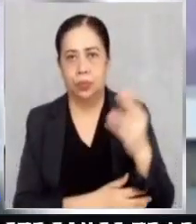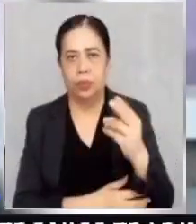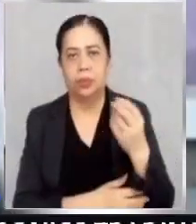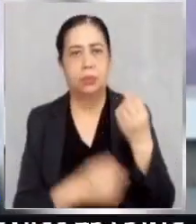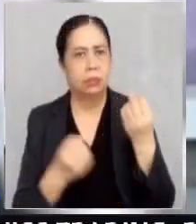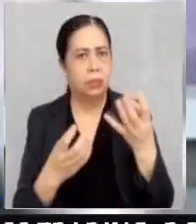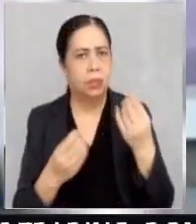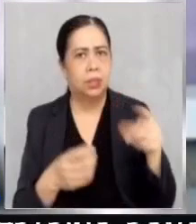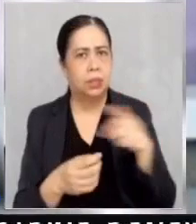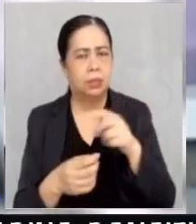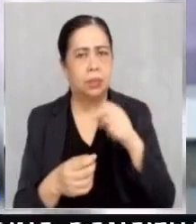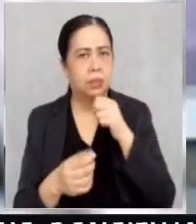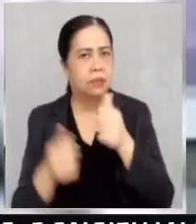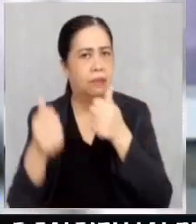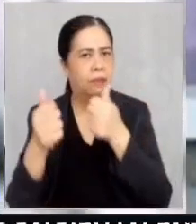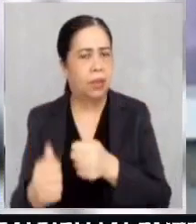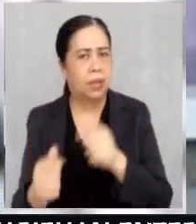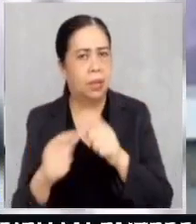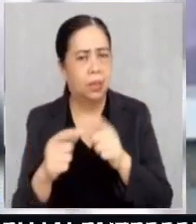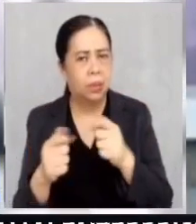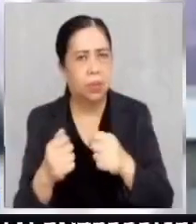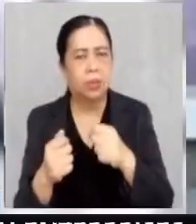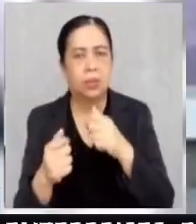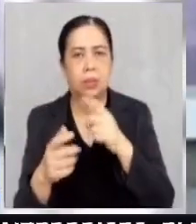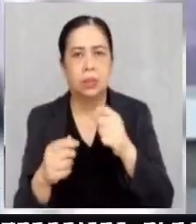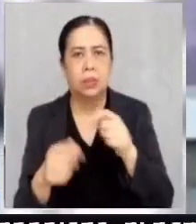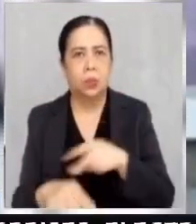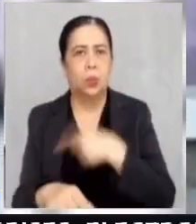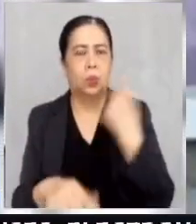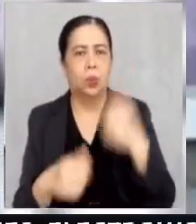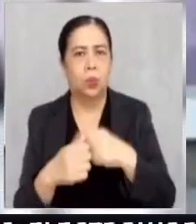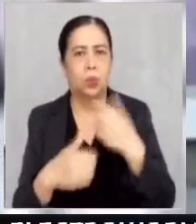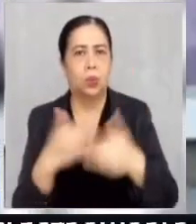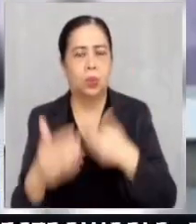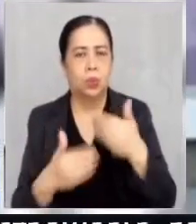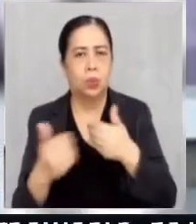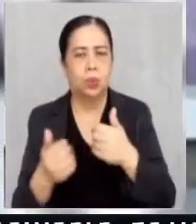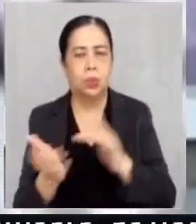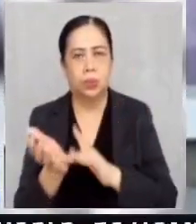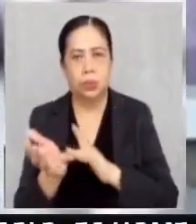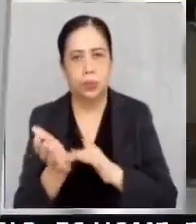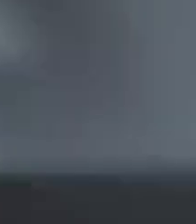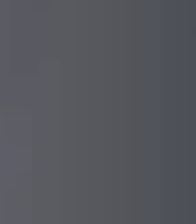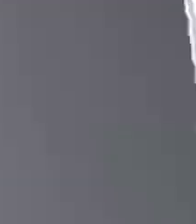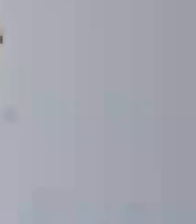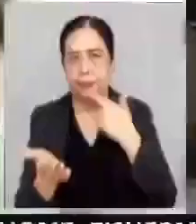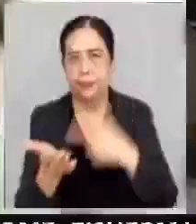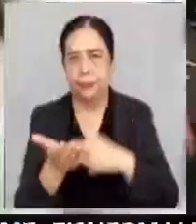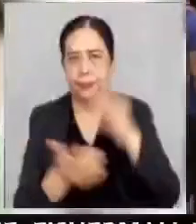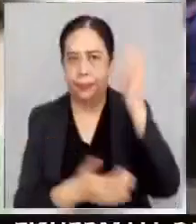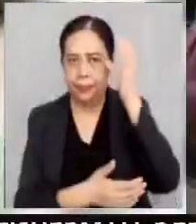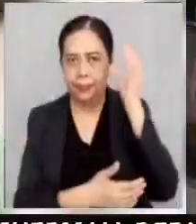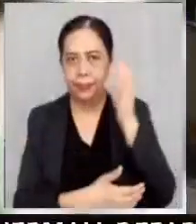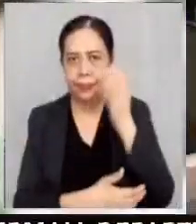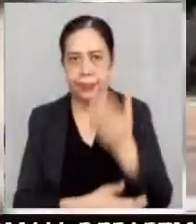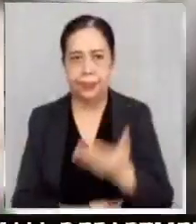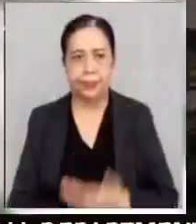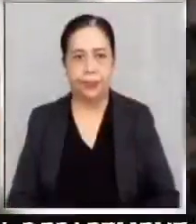hindi nakakasunod at nakakatapos sa mahabang gamutan. Tinutukan niya ni Cedric Castillo.